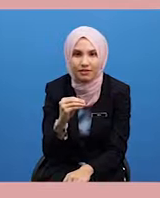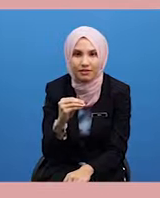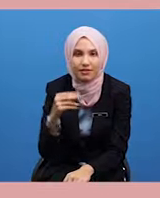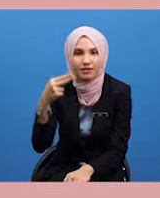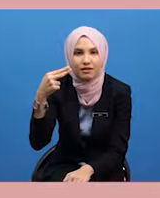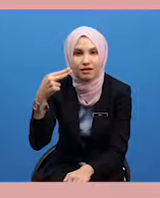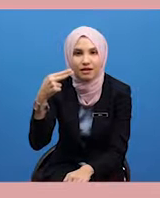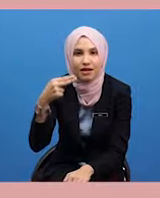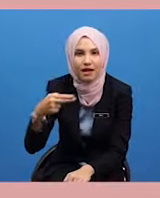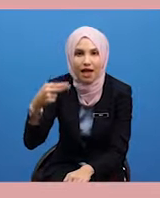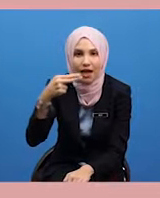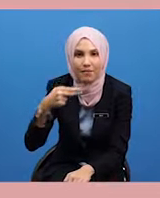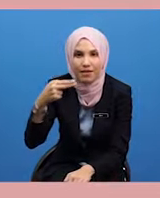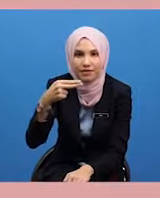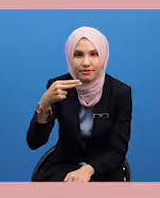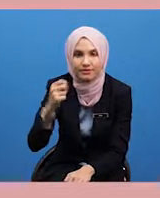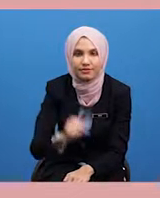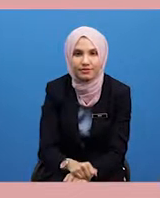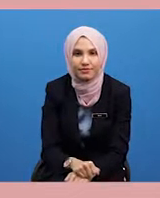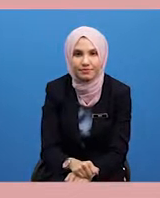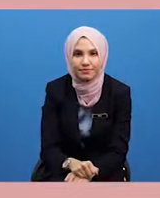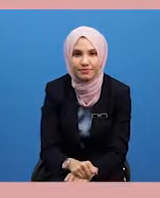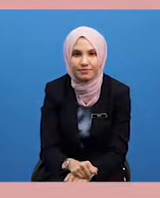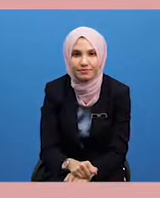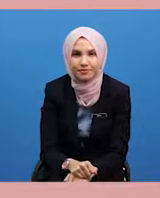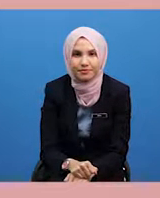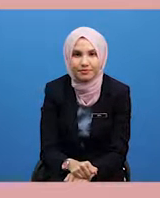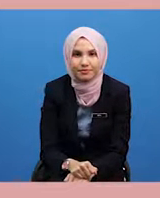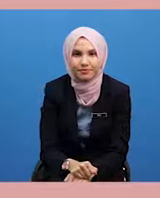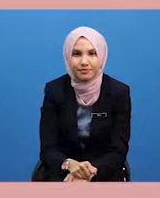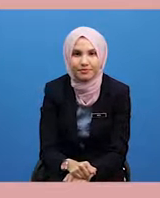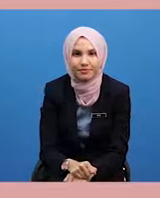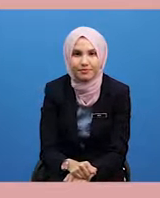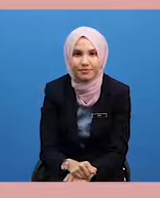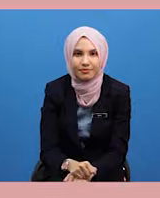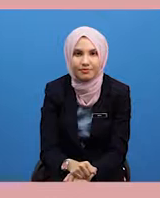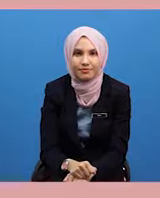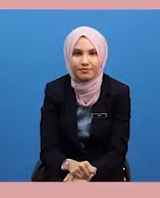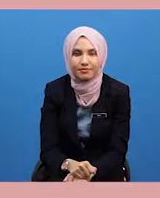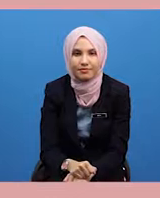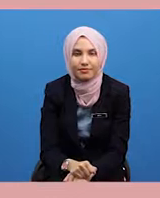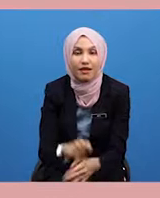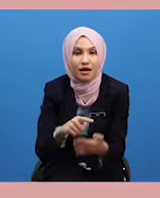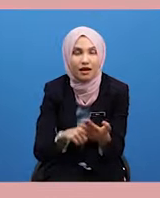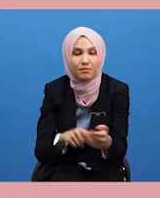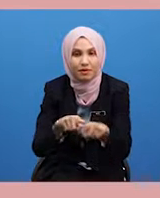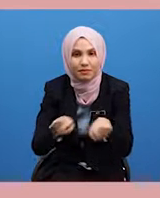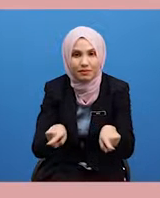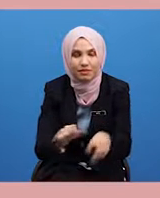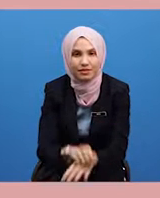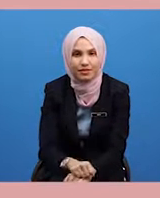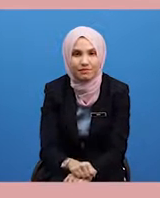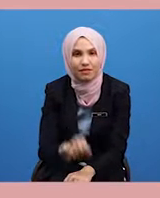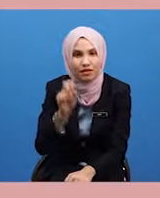kita kenali sebagai percambahan hypogeal. Hypogeal. Apakah perbezaan